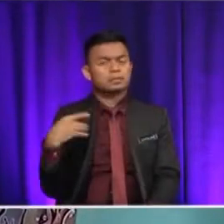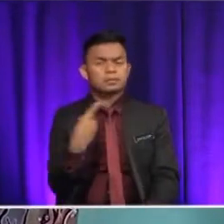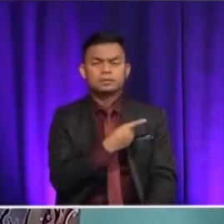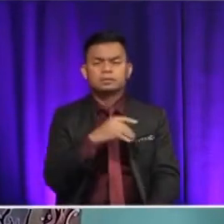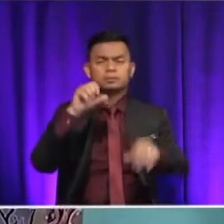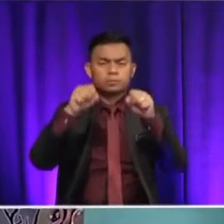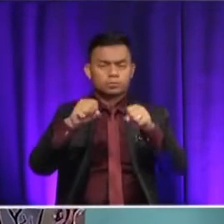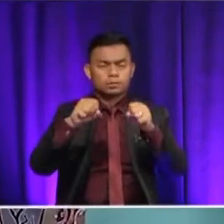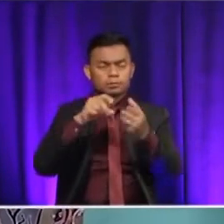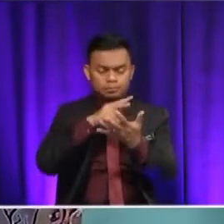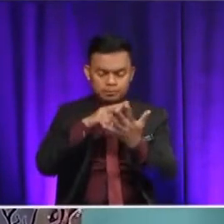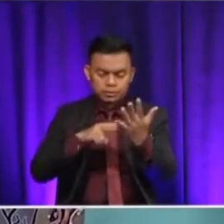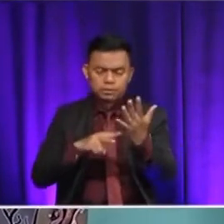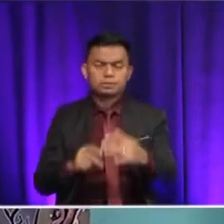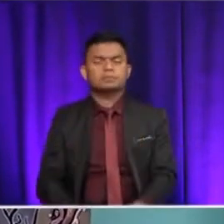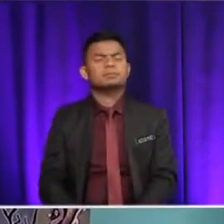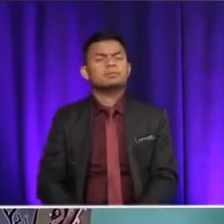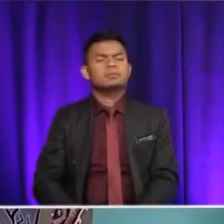daripada situ, iaitu kedudukan pipe,